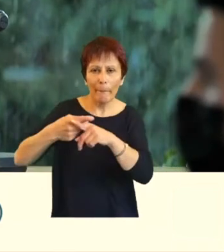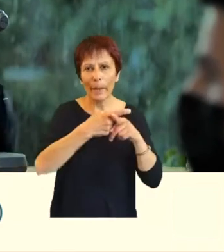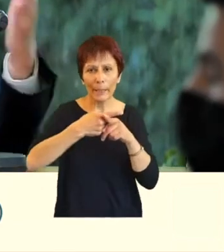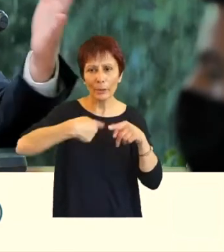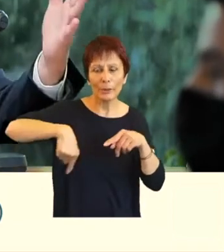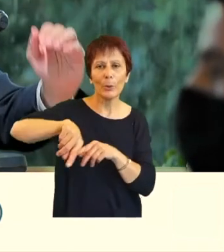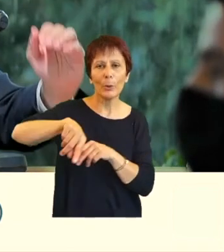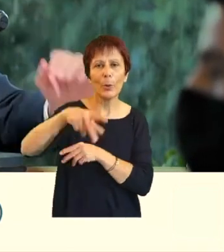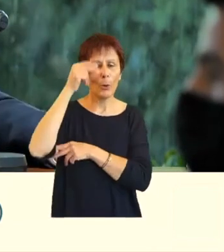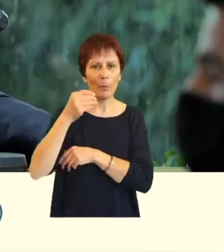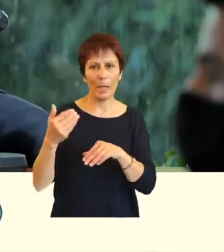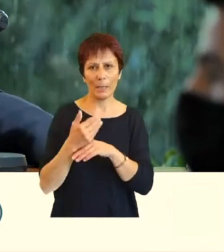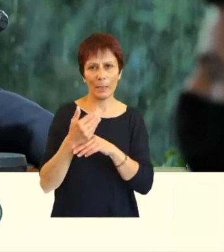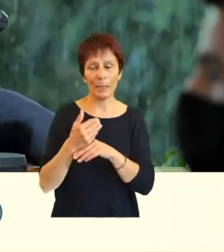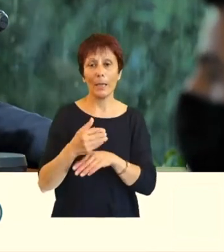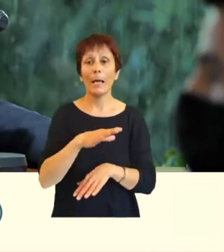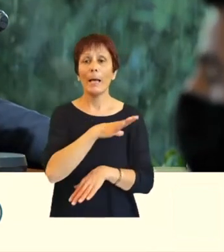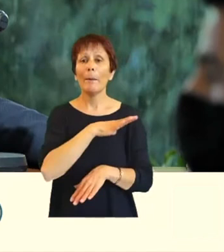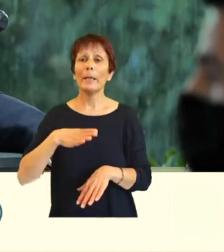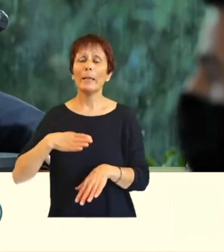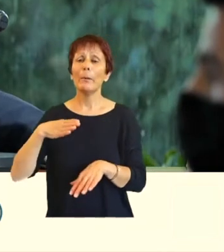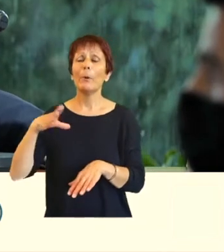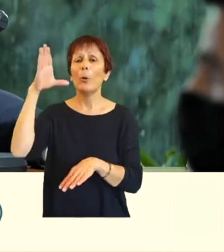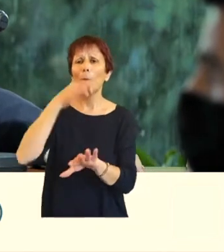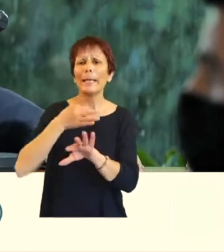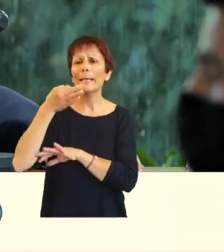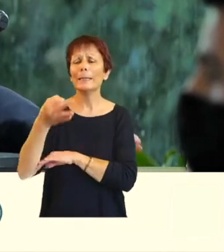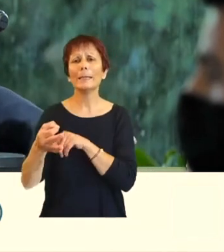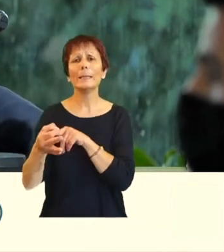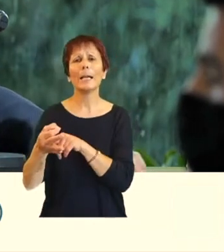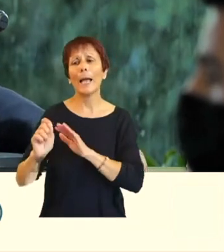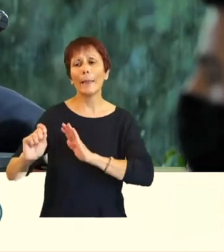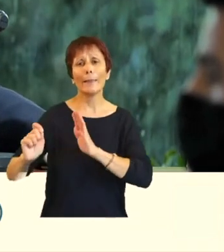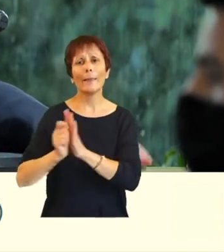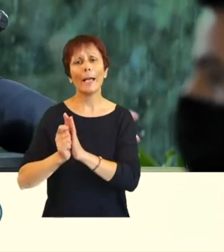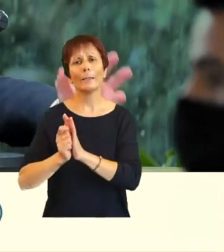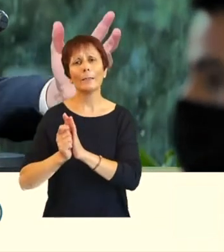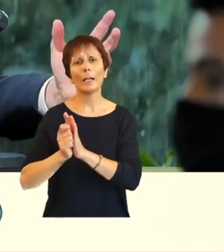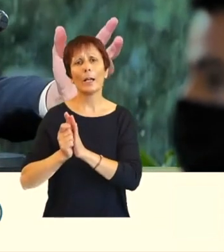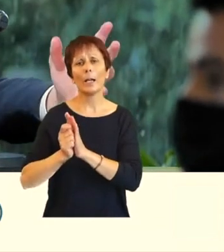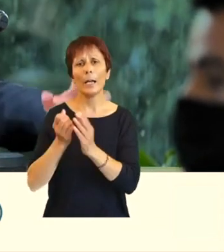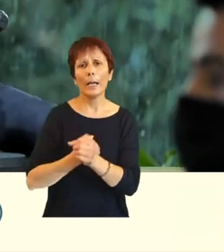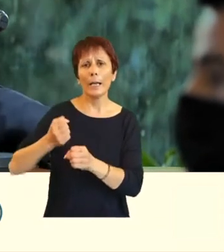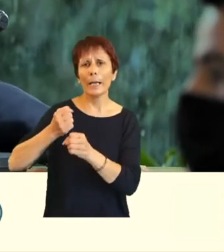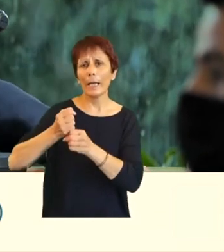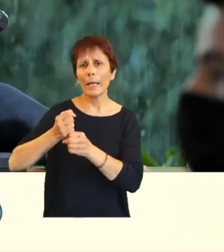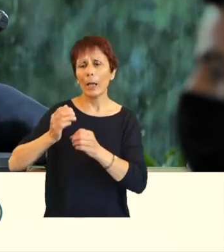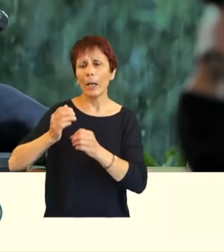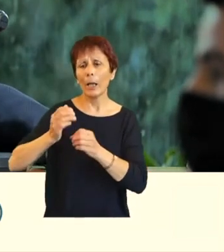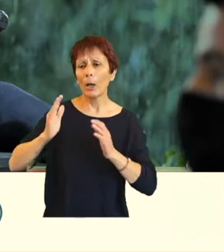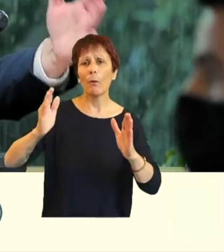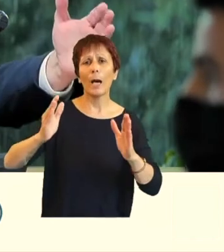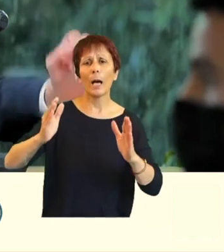quand, notamment aussi, Madame de Sernor a oublié de le dire, mais quand nous réalisons le boulevard Urbain Sud et